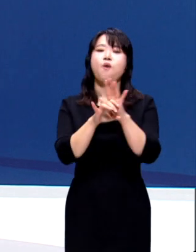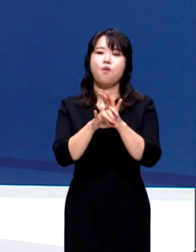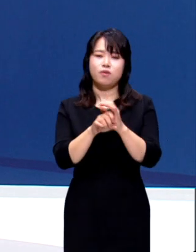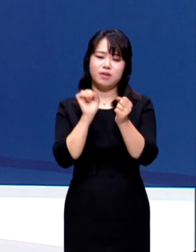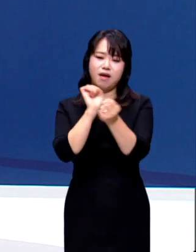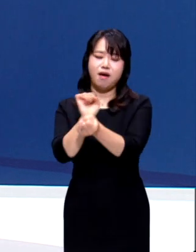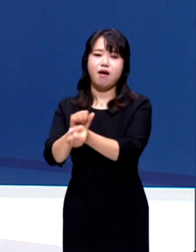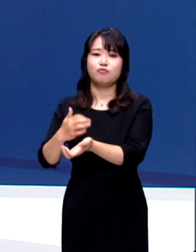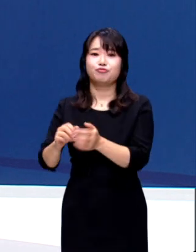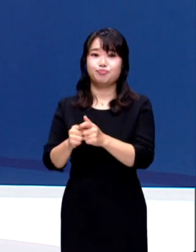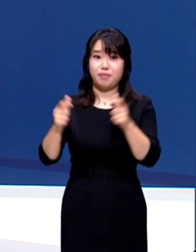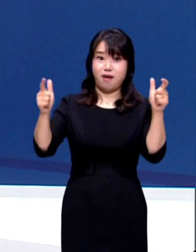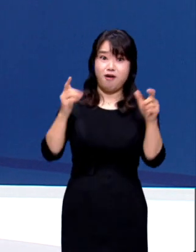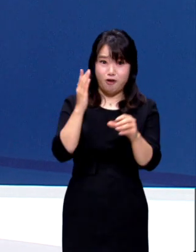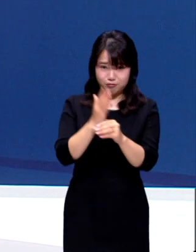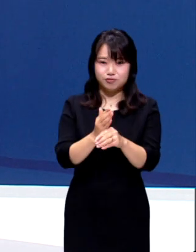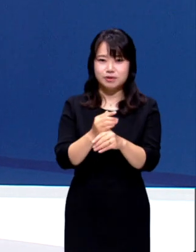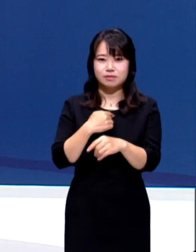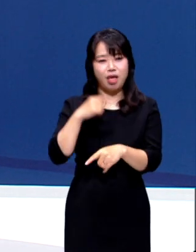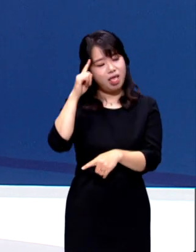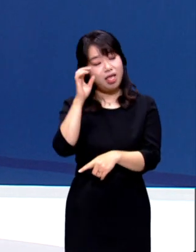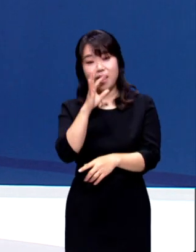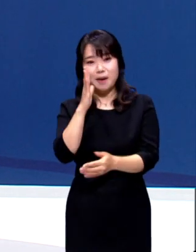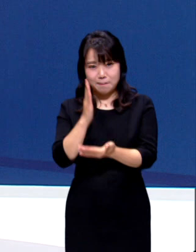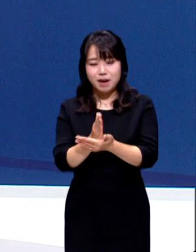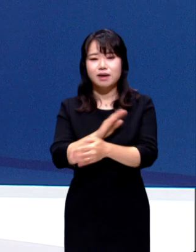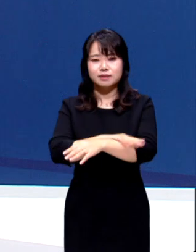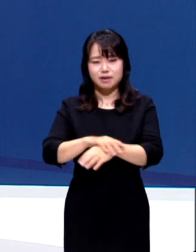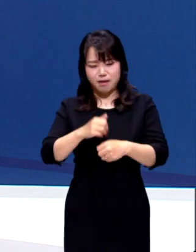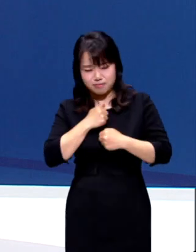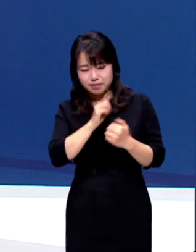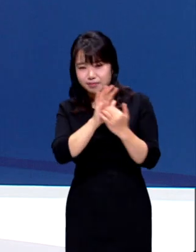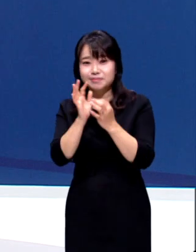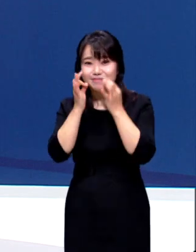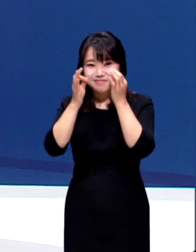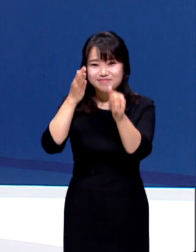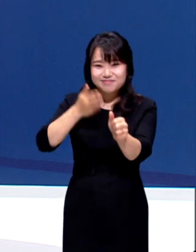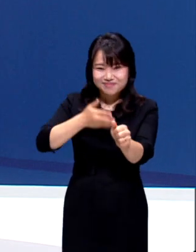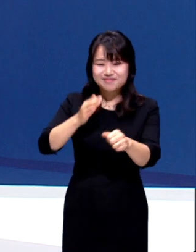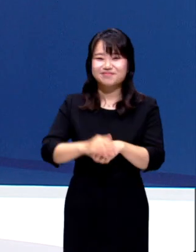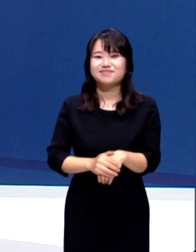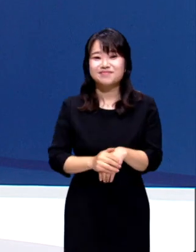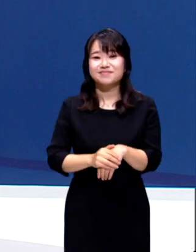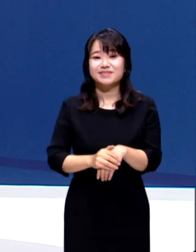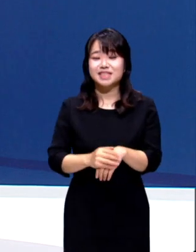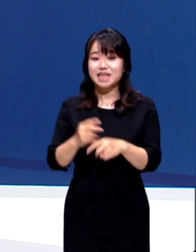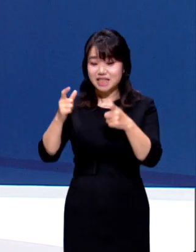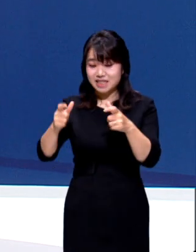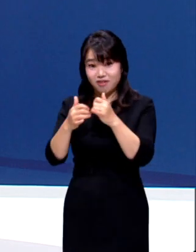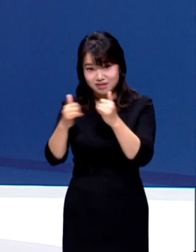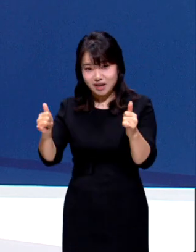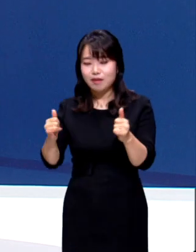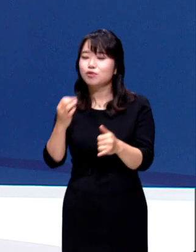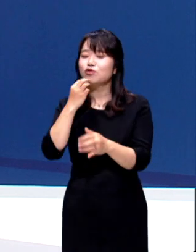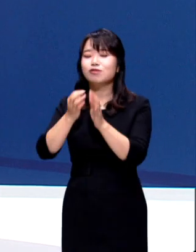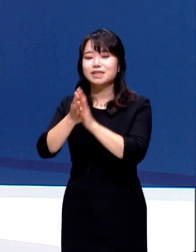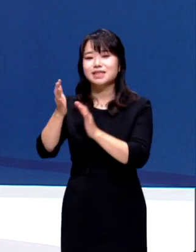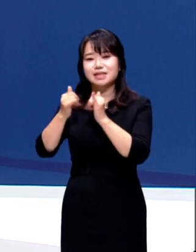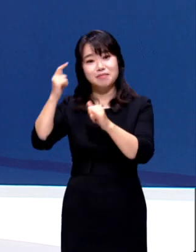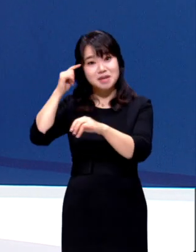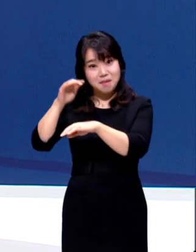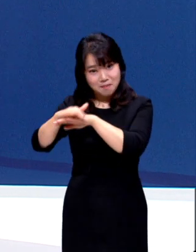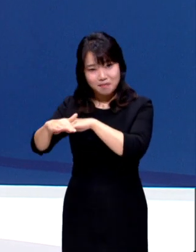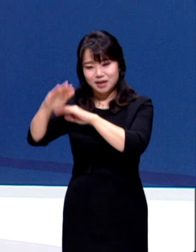확진자가 다시 확산세입니다. 방심하지 마시고 방역수칙 반드시 지키시기 바랍니다. 네, 저희는 지역주민, 더 나아가